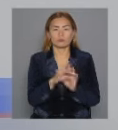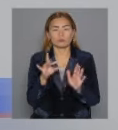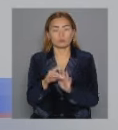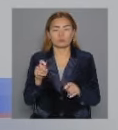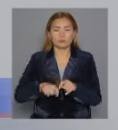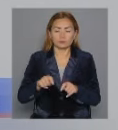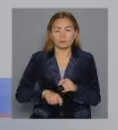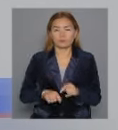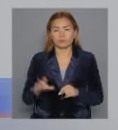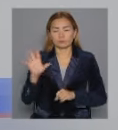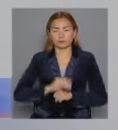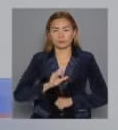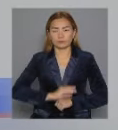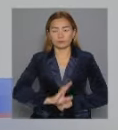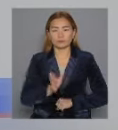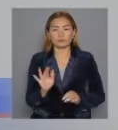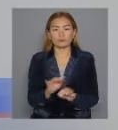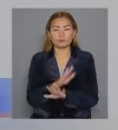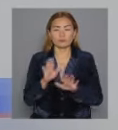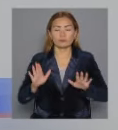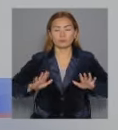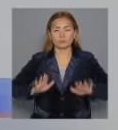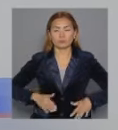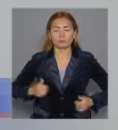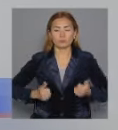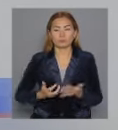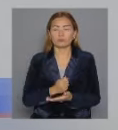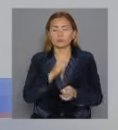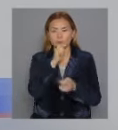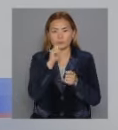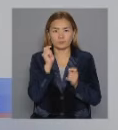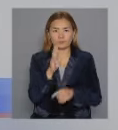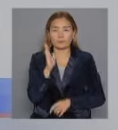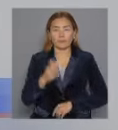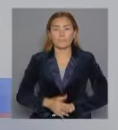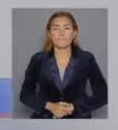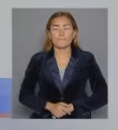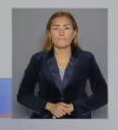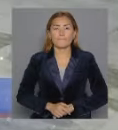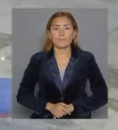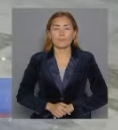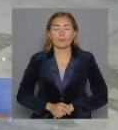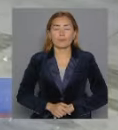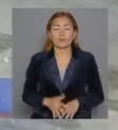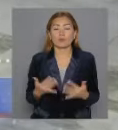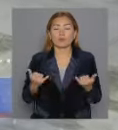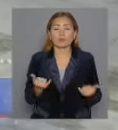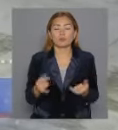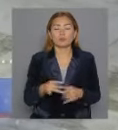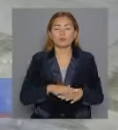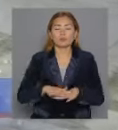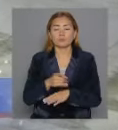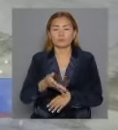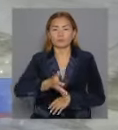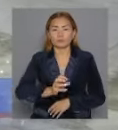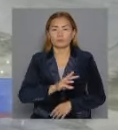тексерісінен өткізіп, кешке гала концертте байқаудың жеңімпаздарын бағалы сыйлықпен марапаттайтын болады. Қазіргі таңда елімізде